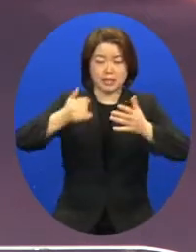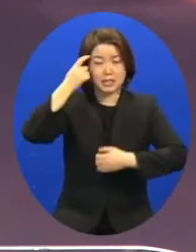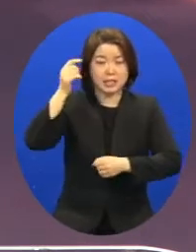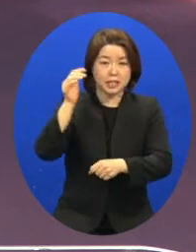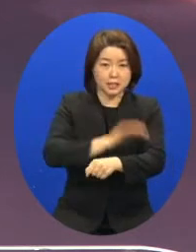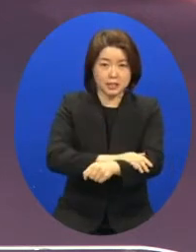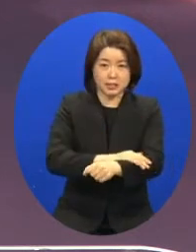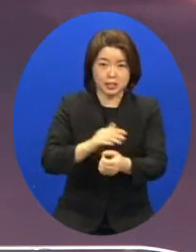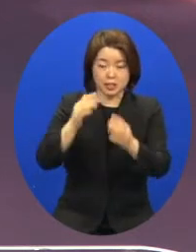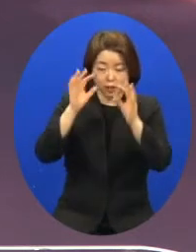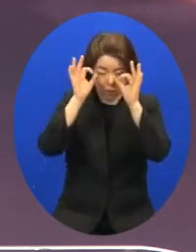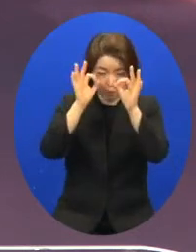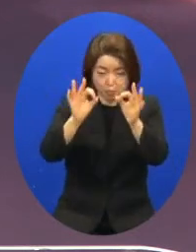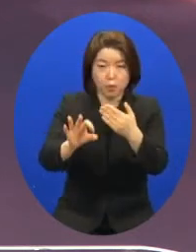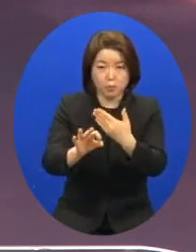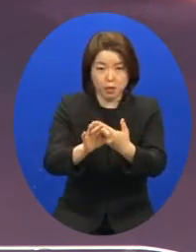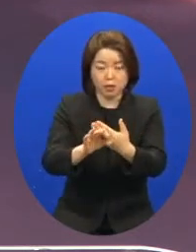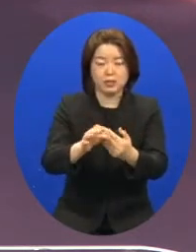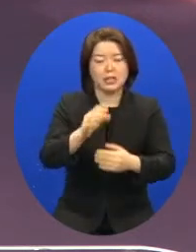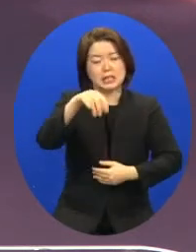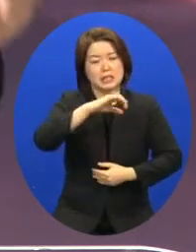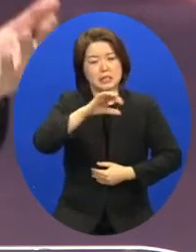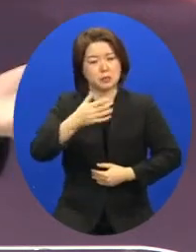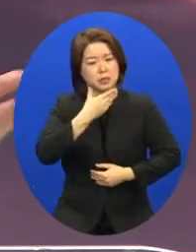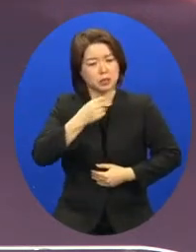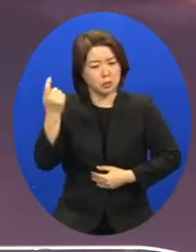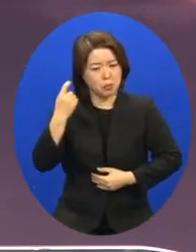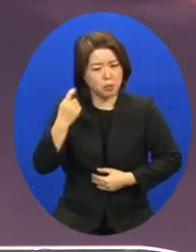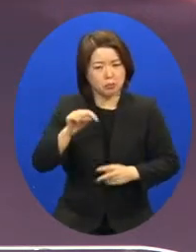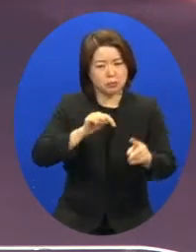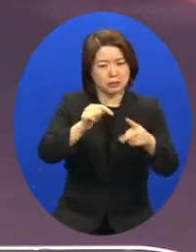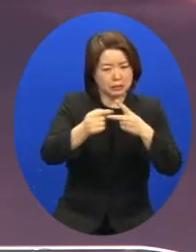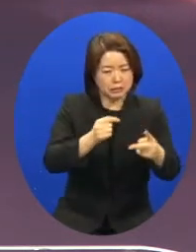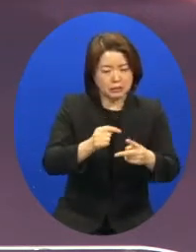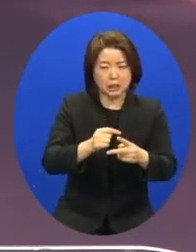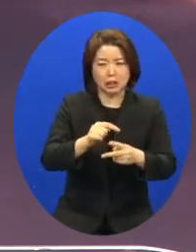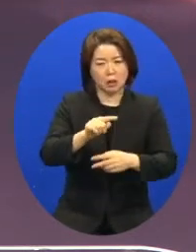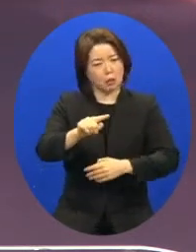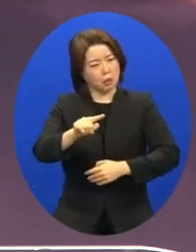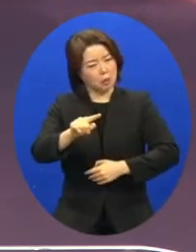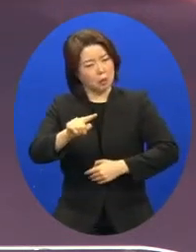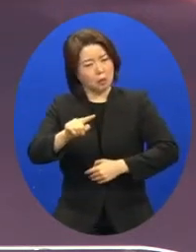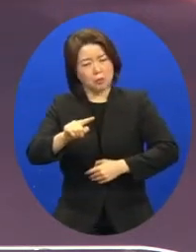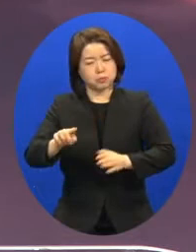지혜로는 십자가의 복음을 이해할 수도 믿을 수도 없기 때문에 그렇습니다.